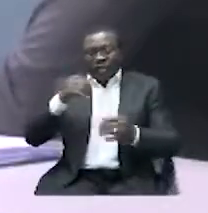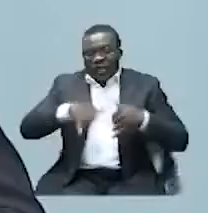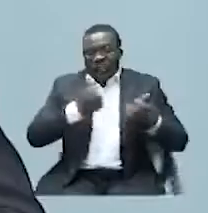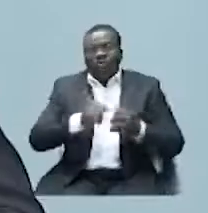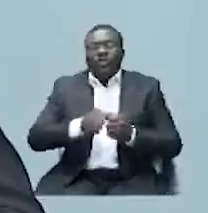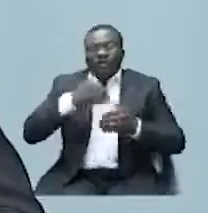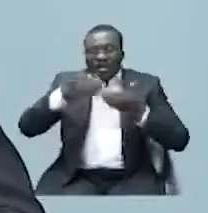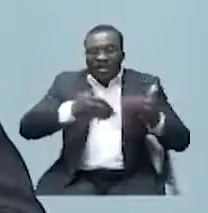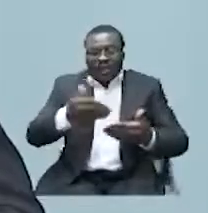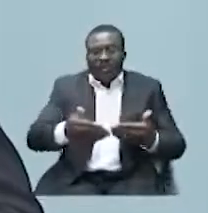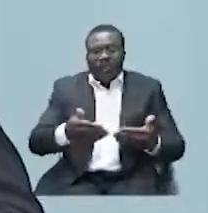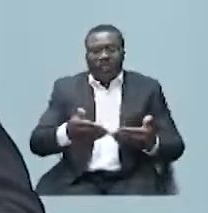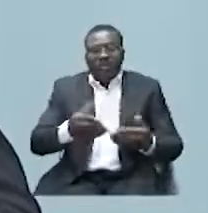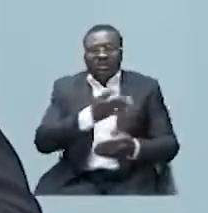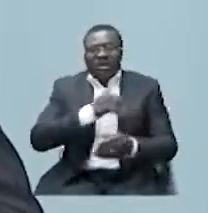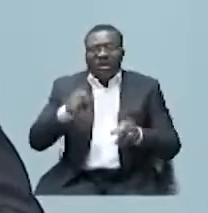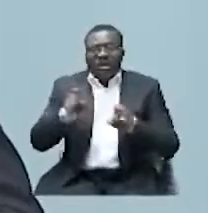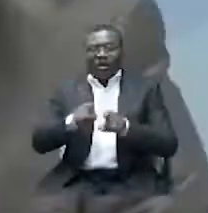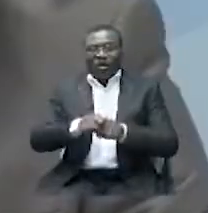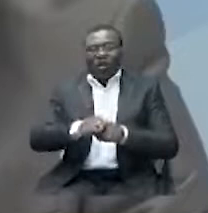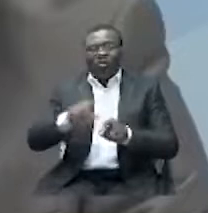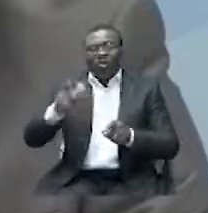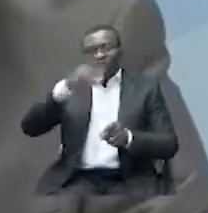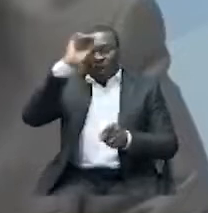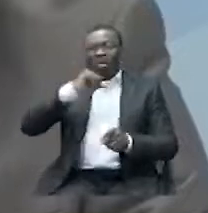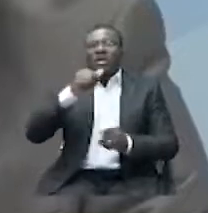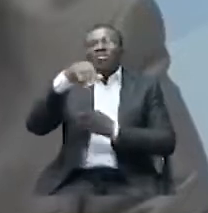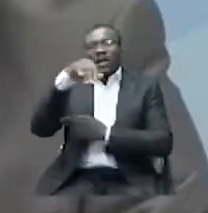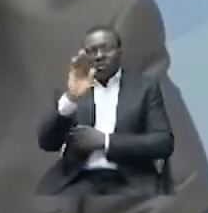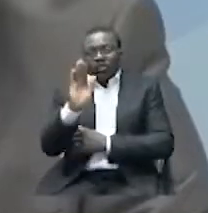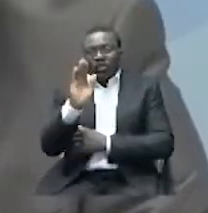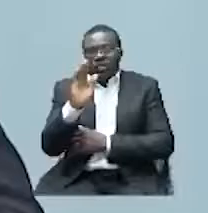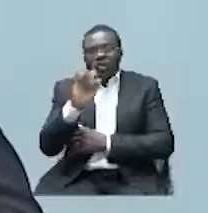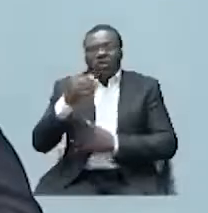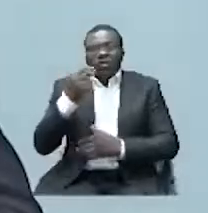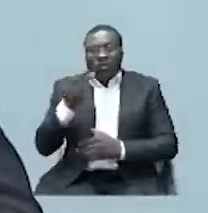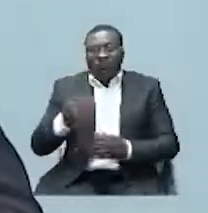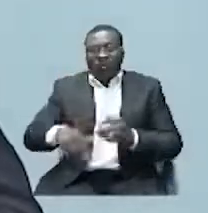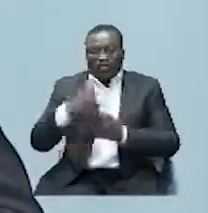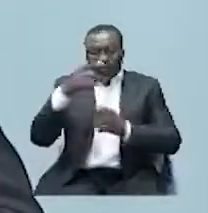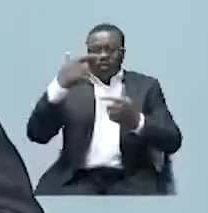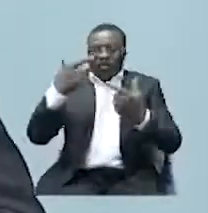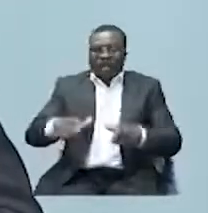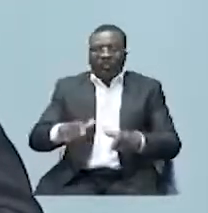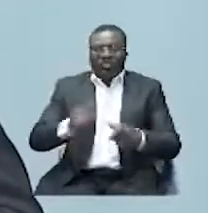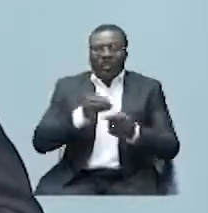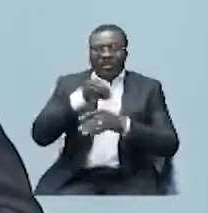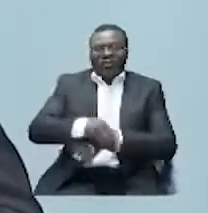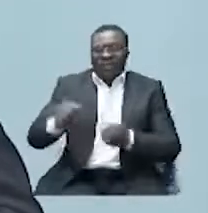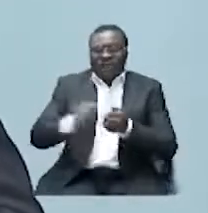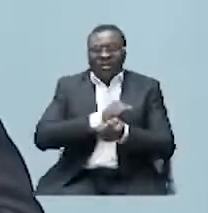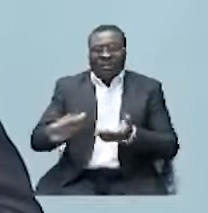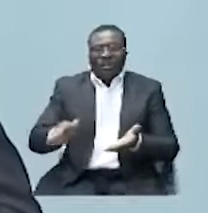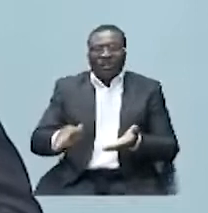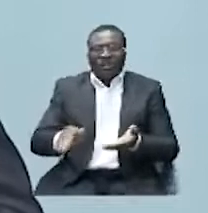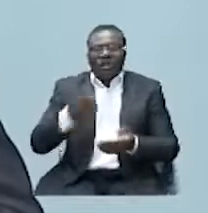privilège. Et comme l'homme n'est pas Dieu, un pouvoir trop fort, sans limite, est forcément destructeur